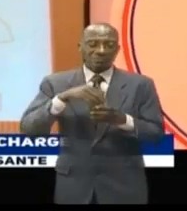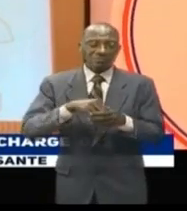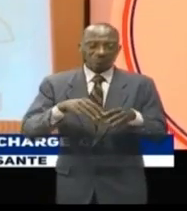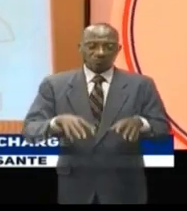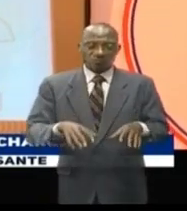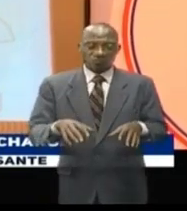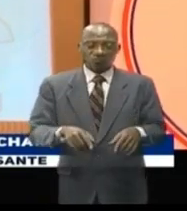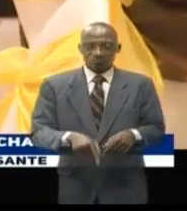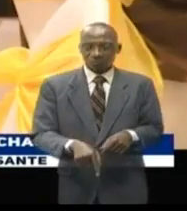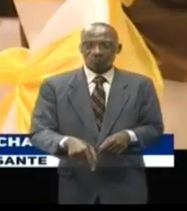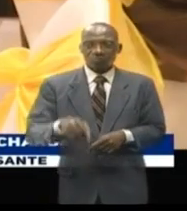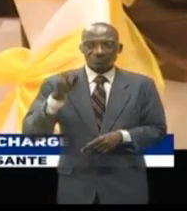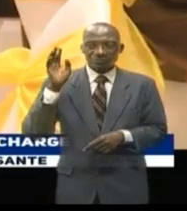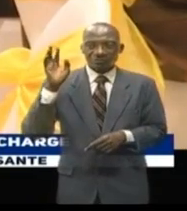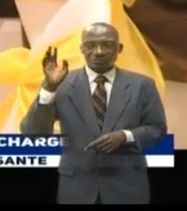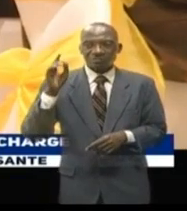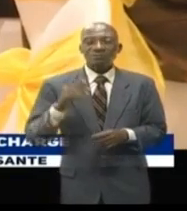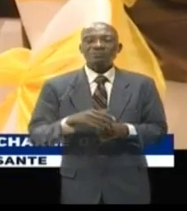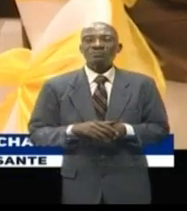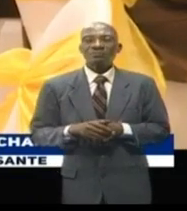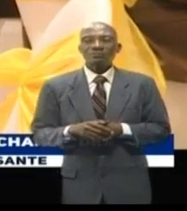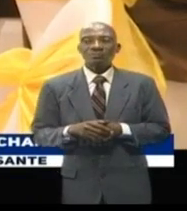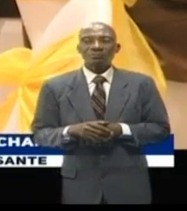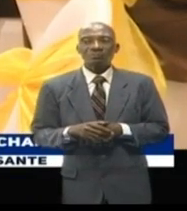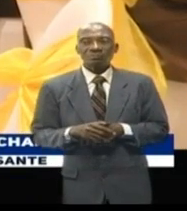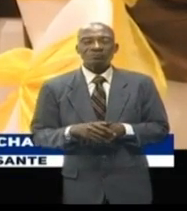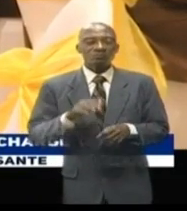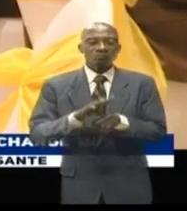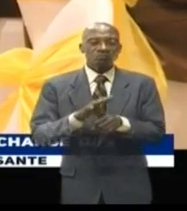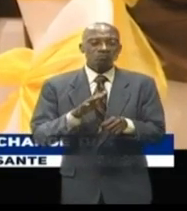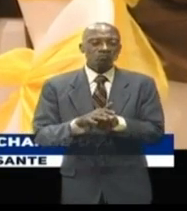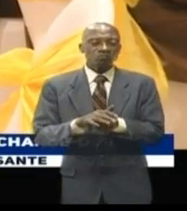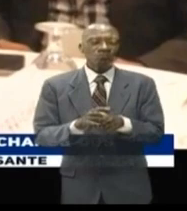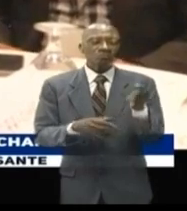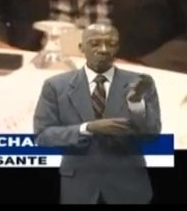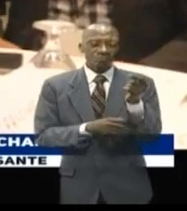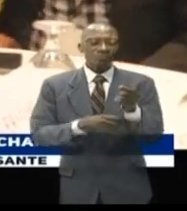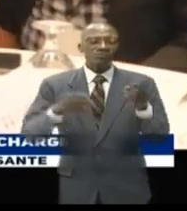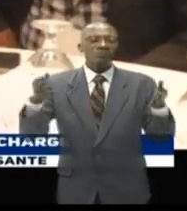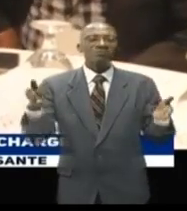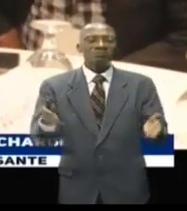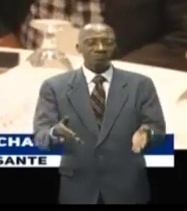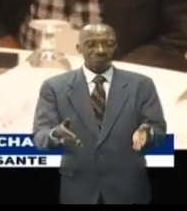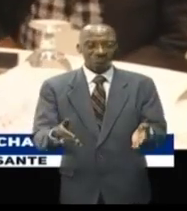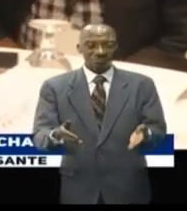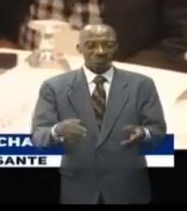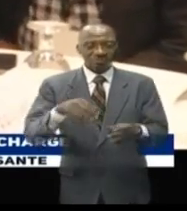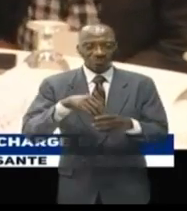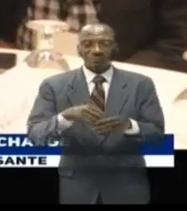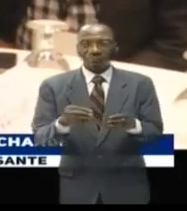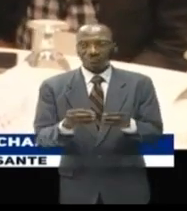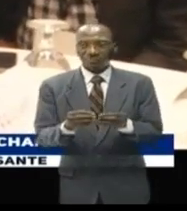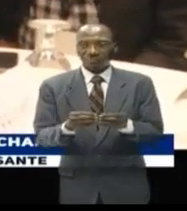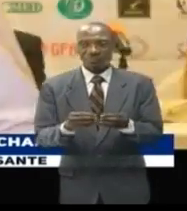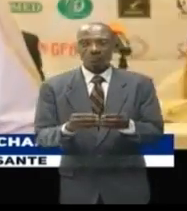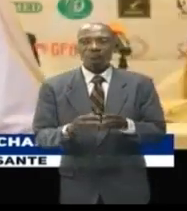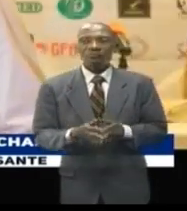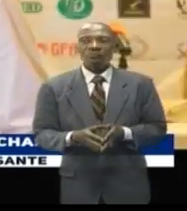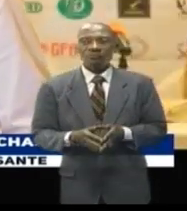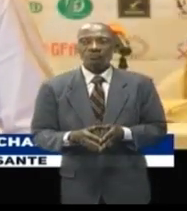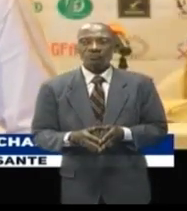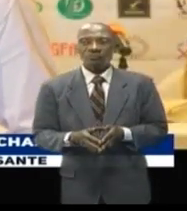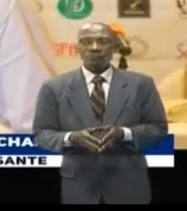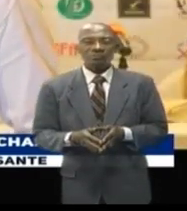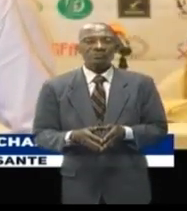à Roméo golf plusieurs personnalités ont réussi de leur présence cette soirée de gala charité très